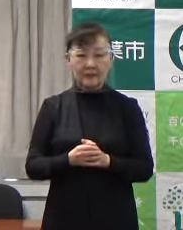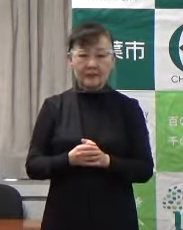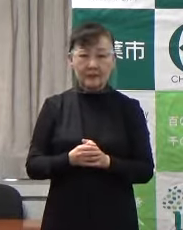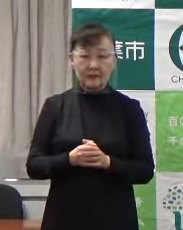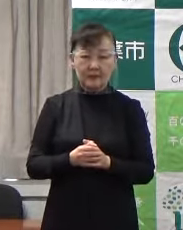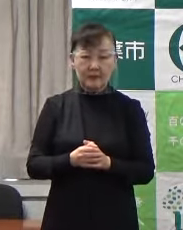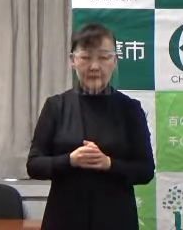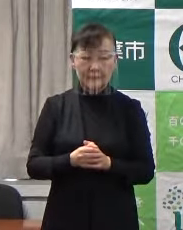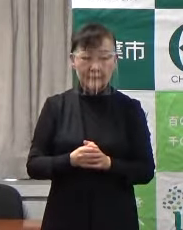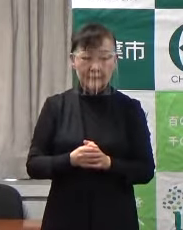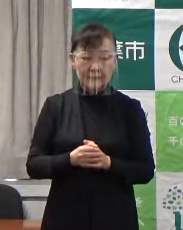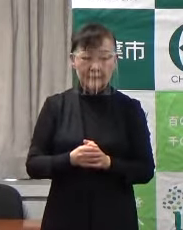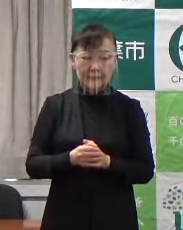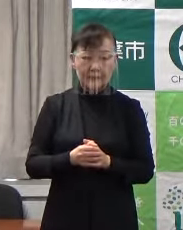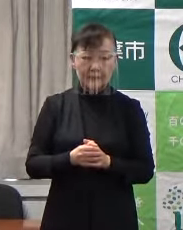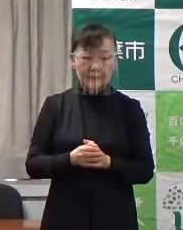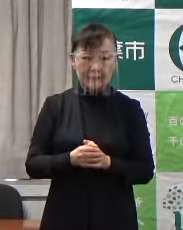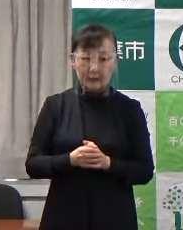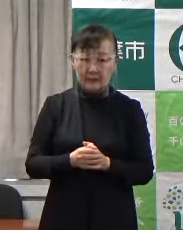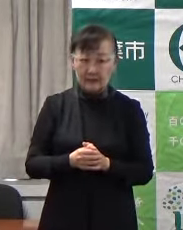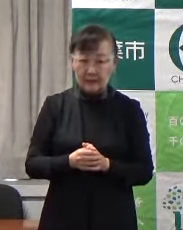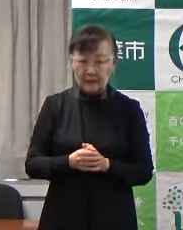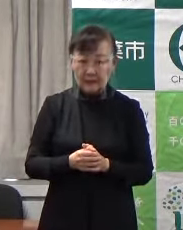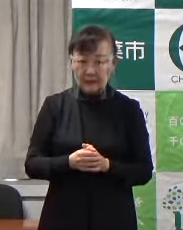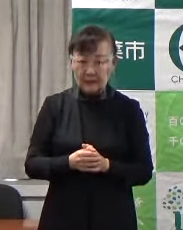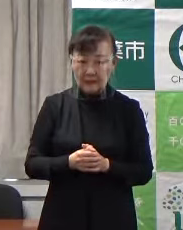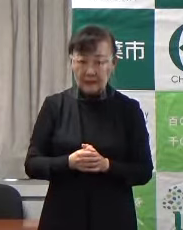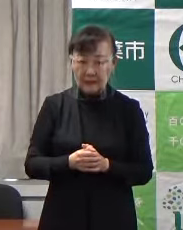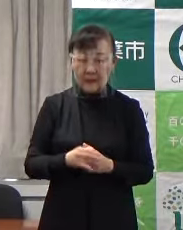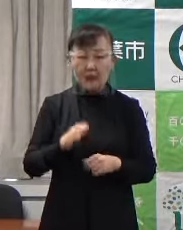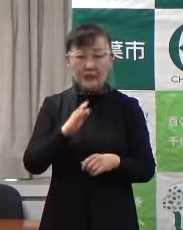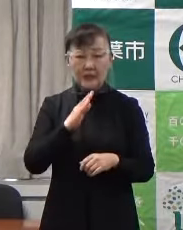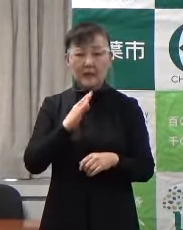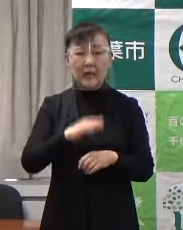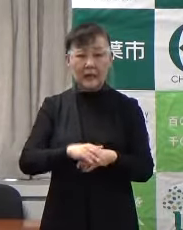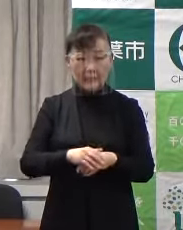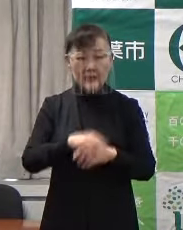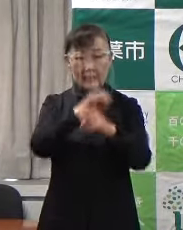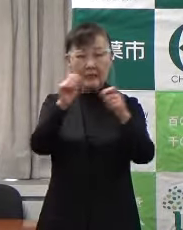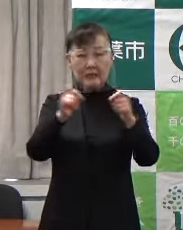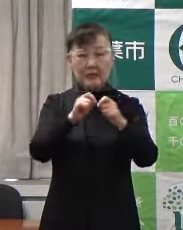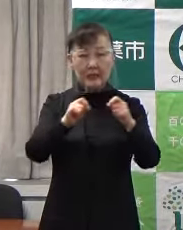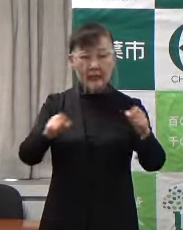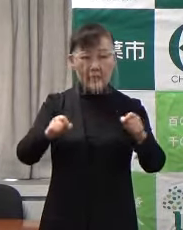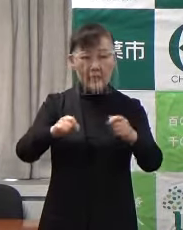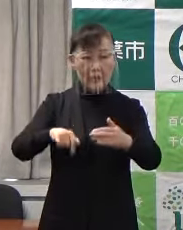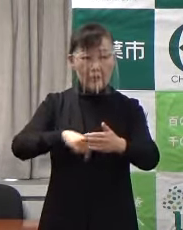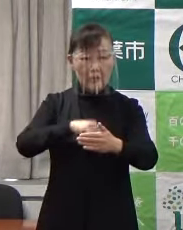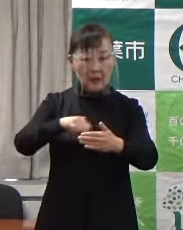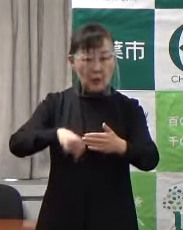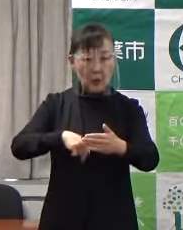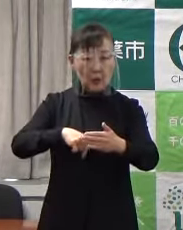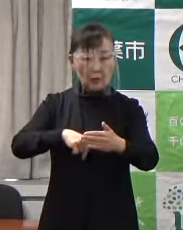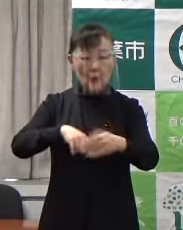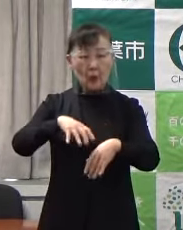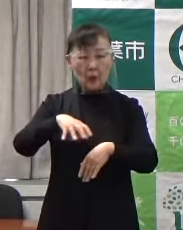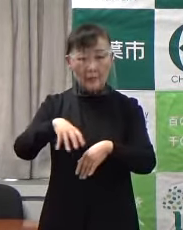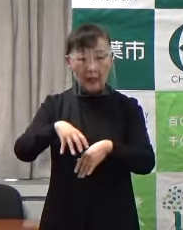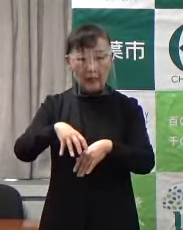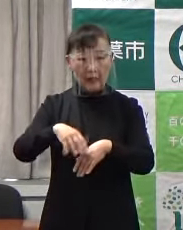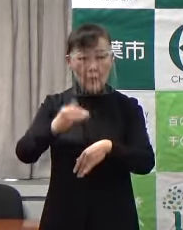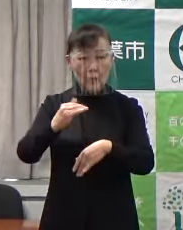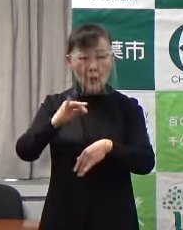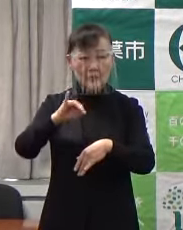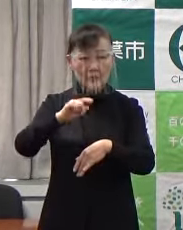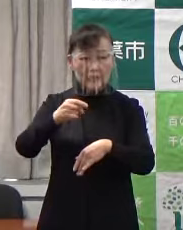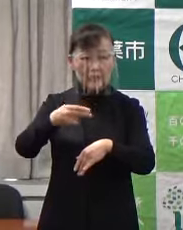線で聞いてあるんですけど、この、実際にその結果概要のところで、コチニ